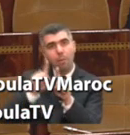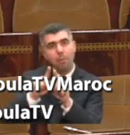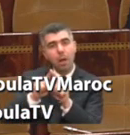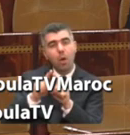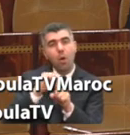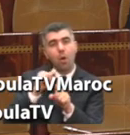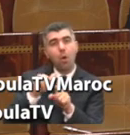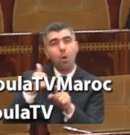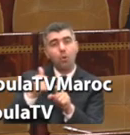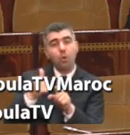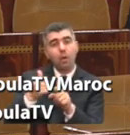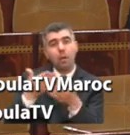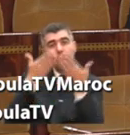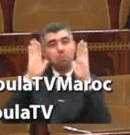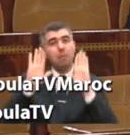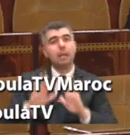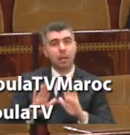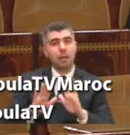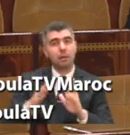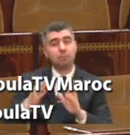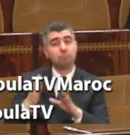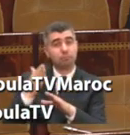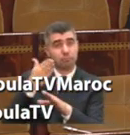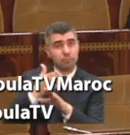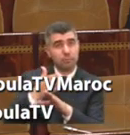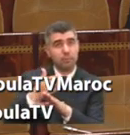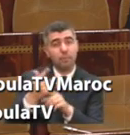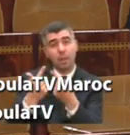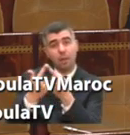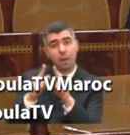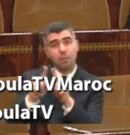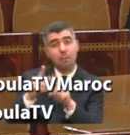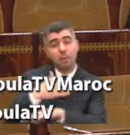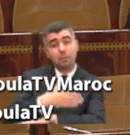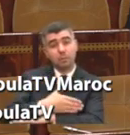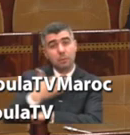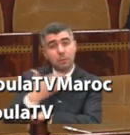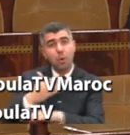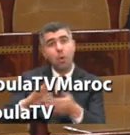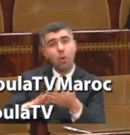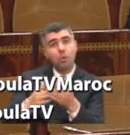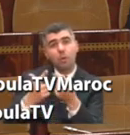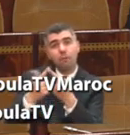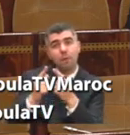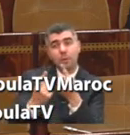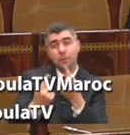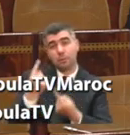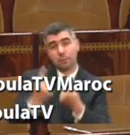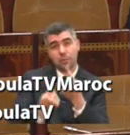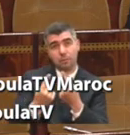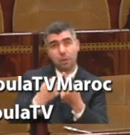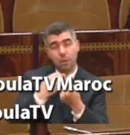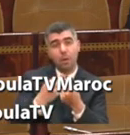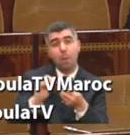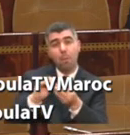ومصر باش يمكن لها تصدر بالنسبة للمغرب. كاين هناك حواجز اللي تتقام على الصادرات المغربية اللي ليست جمركية. هذه